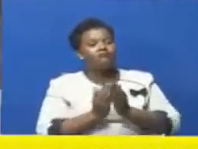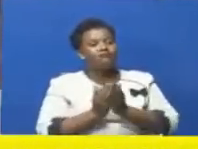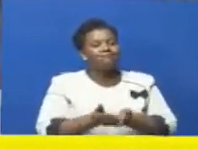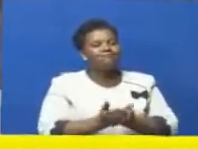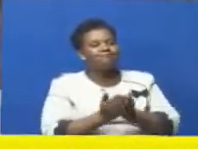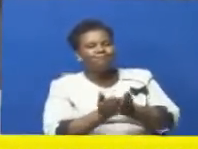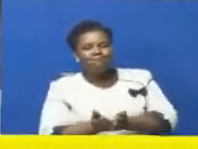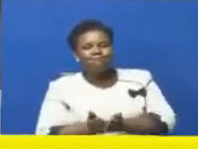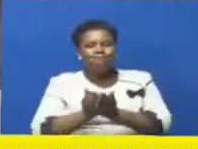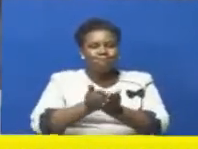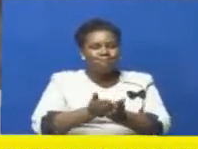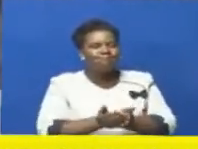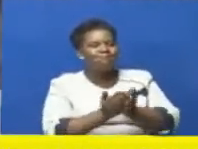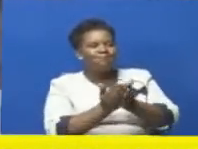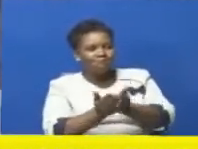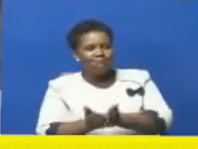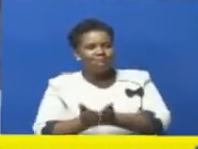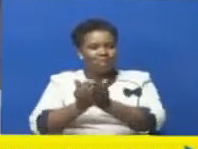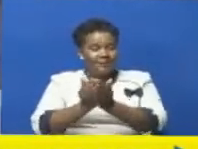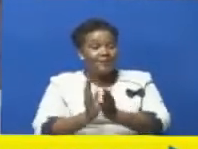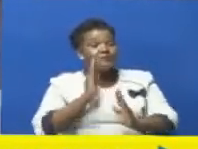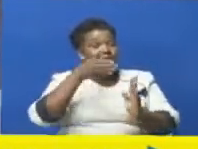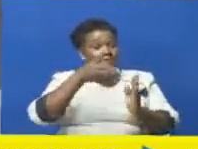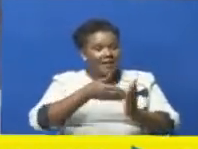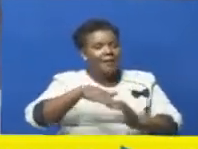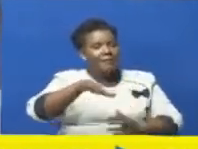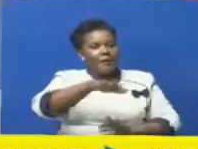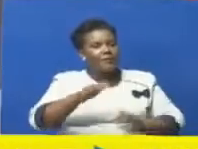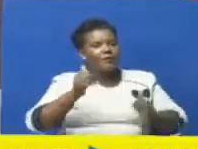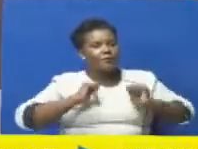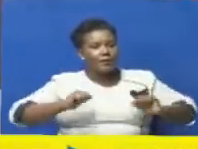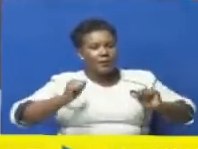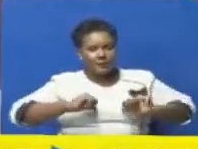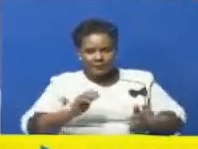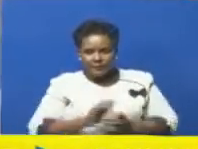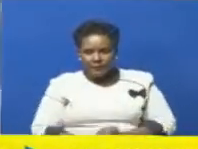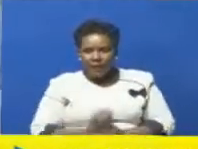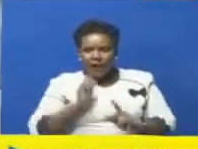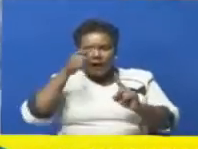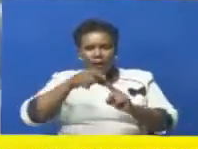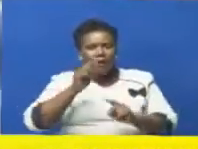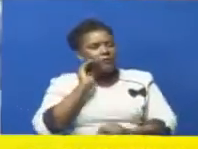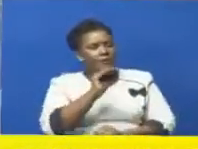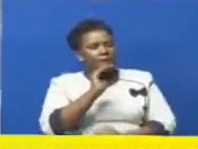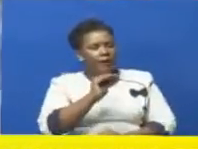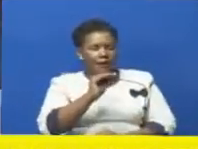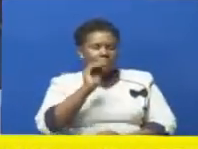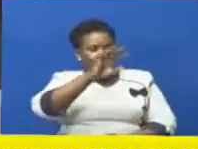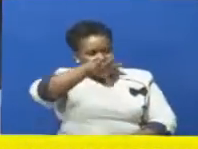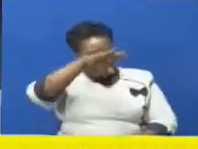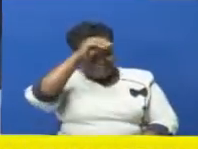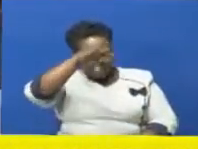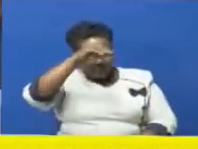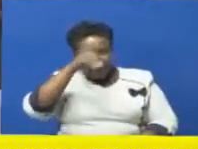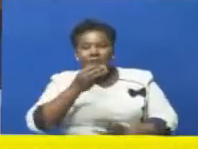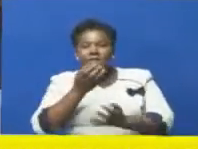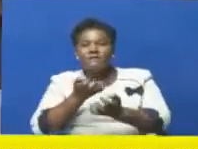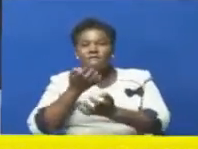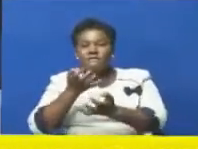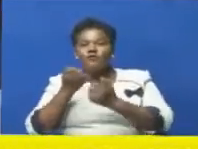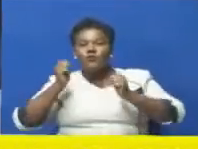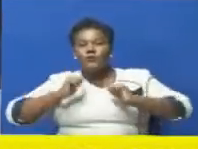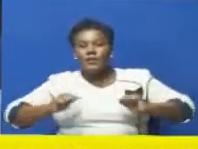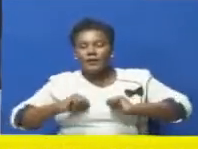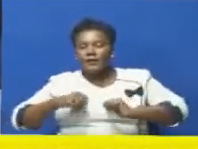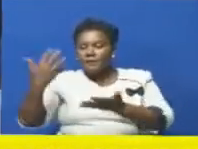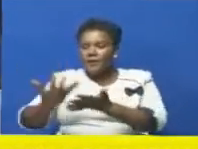vya utalii pamoja na maeneo yaliyotengwa kwa ajili ya uwekezaji. Lengo la safari hii ni kujifunza juu ya vivutio vya utalii